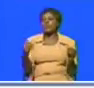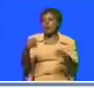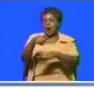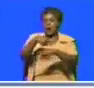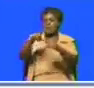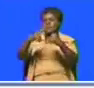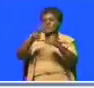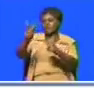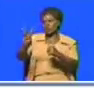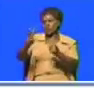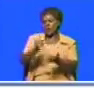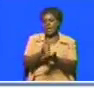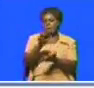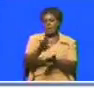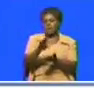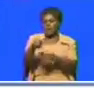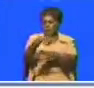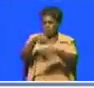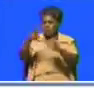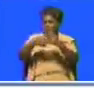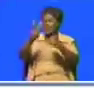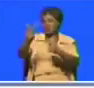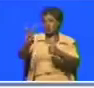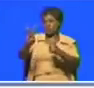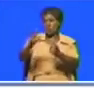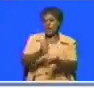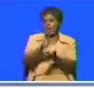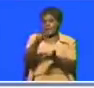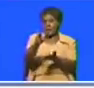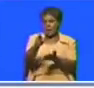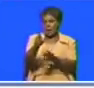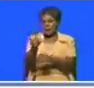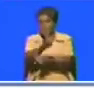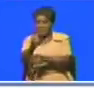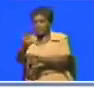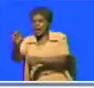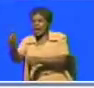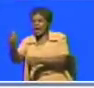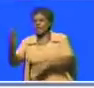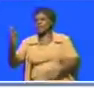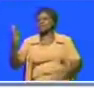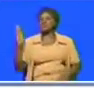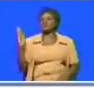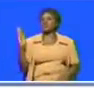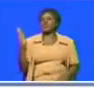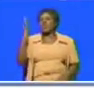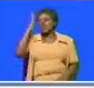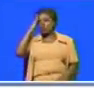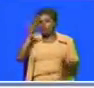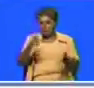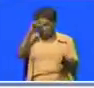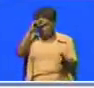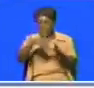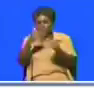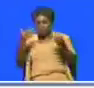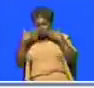42 ni kuwawezesha wao 72 kutafuta walinzi mbadala, wajipange wao wenyewe, wajue kwamba sasa serikali imeondoa